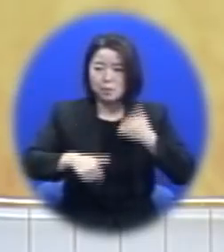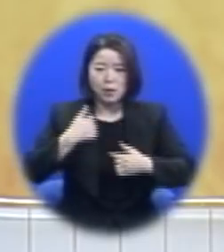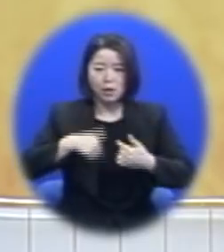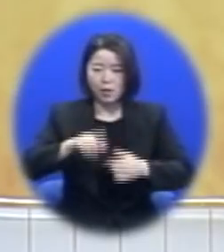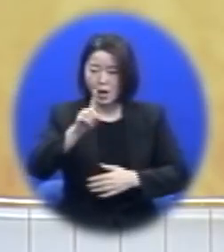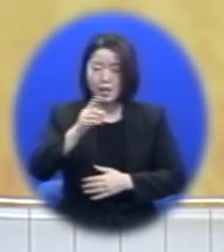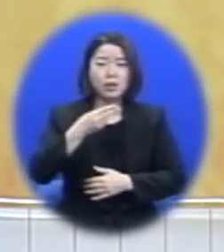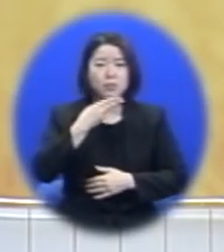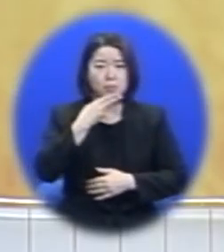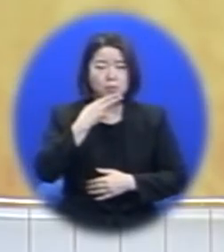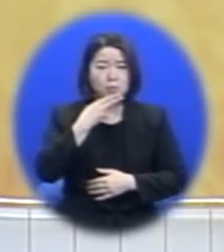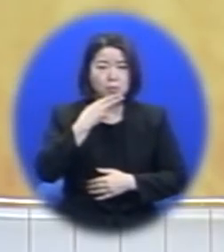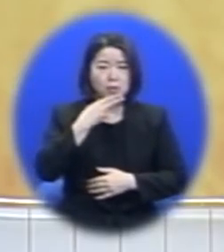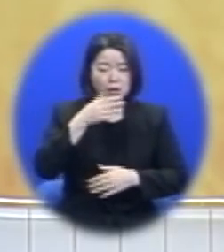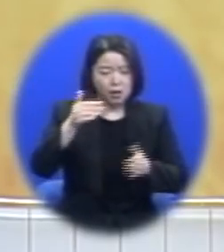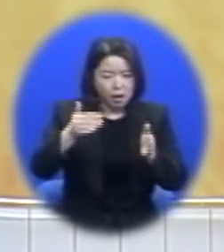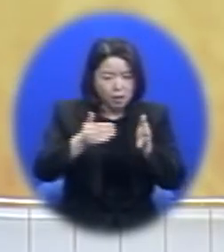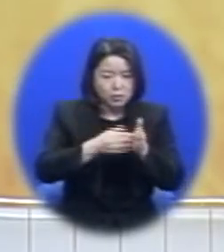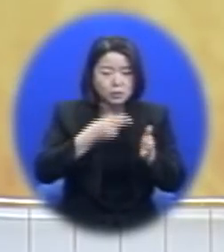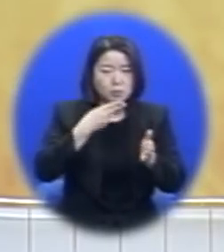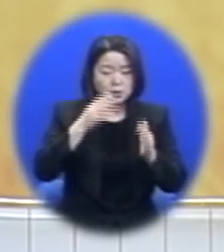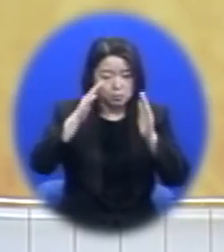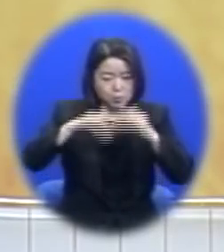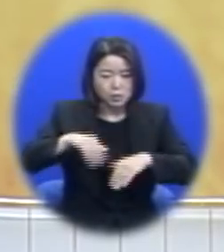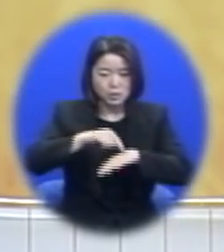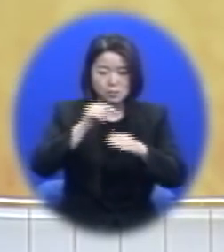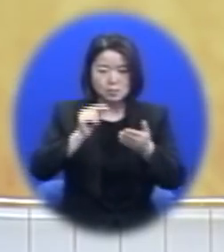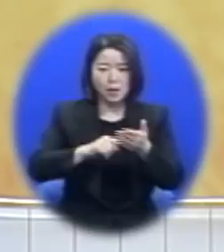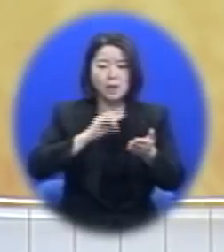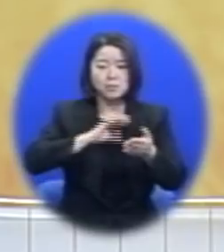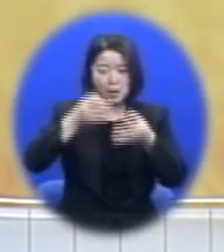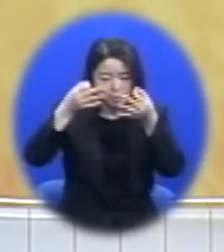없고 끝도 없이 무너지는 마음만 보입니다.